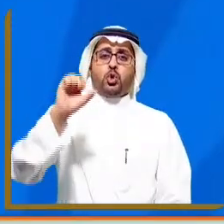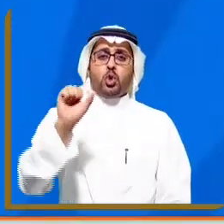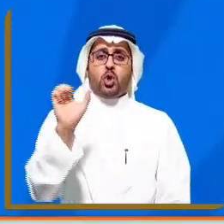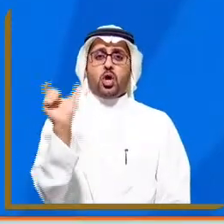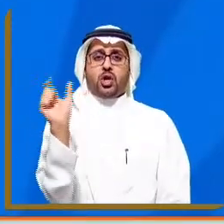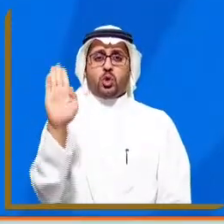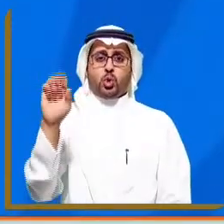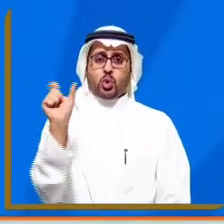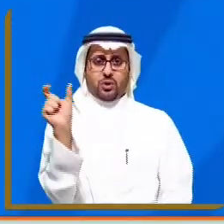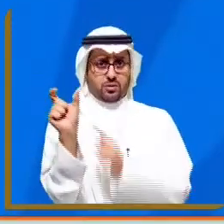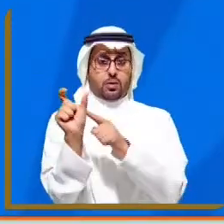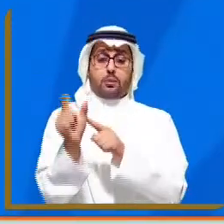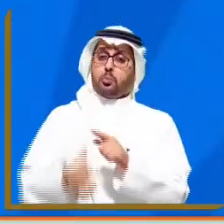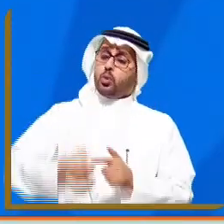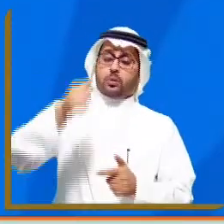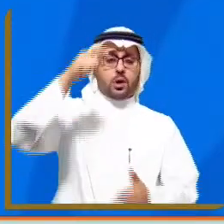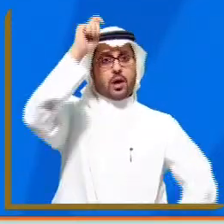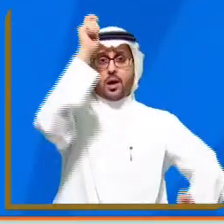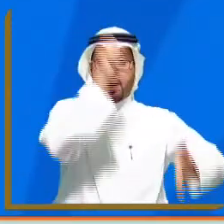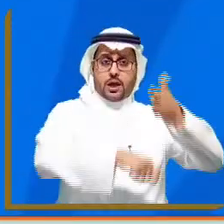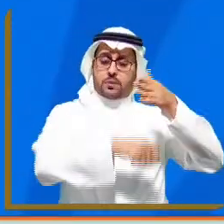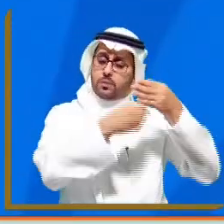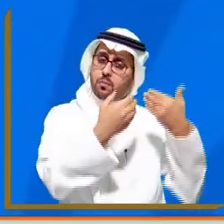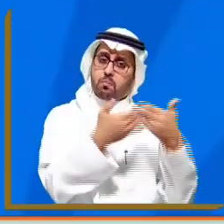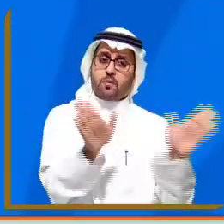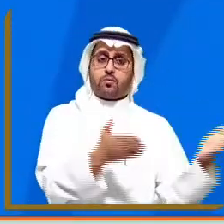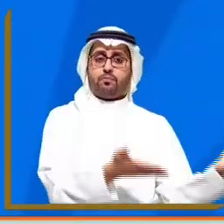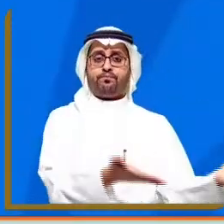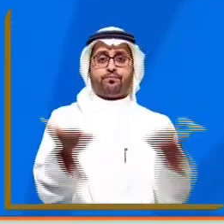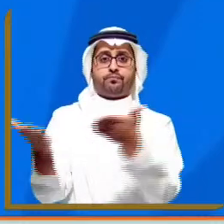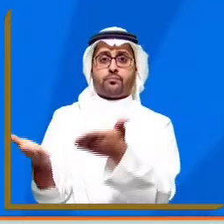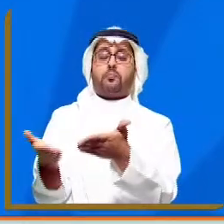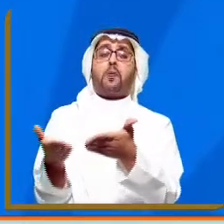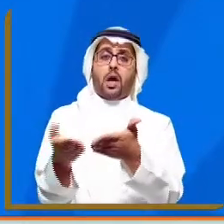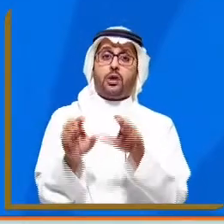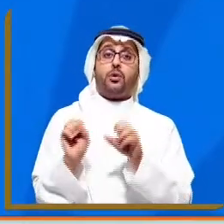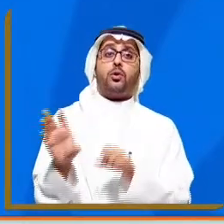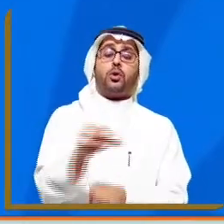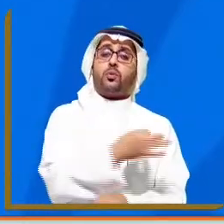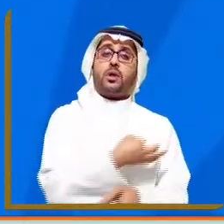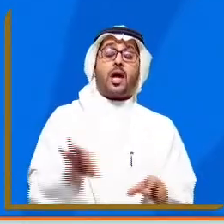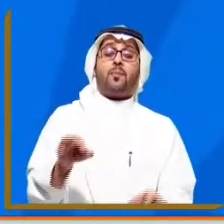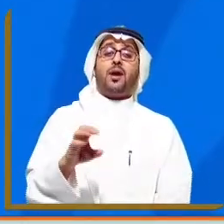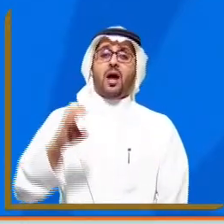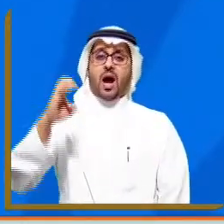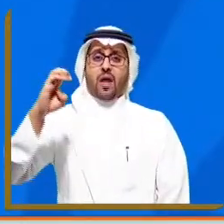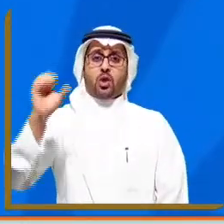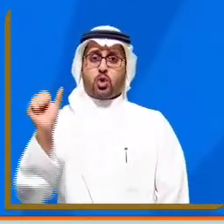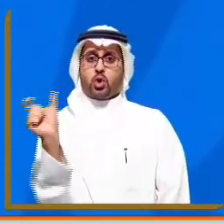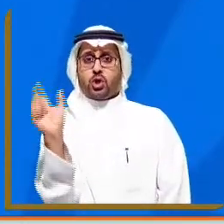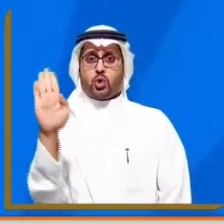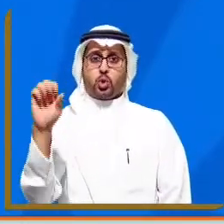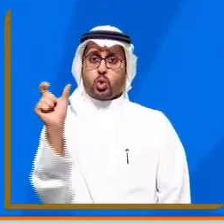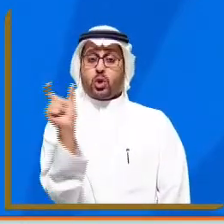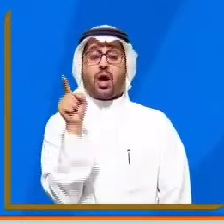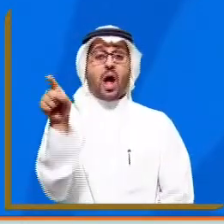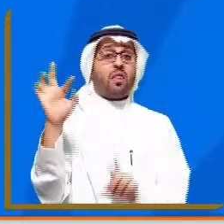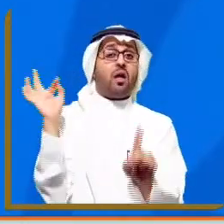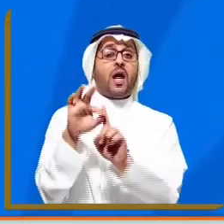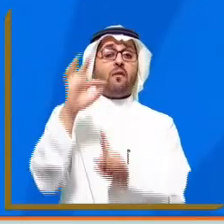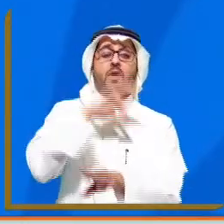بكثير المخاطر المتعلقة به. ويتميز لقاح جونسون أند جونسون بأنه من جرعة